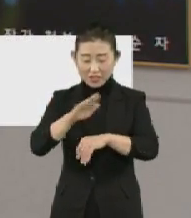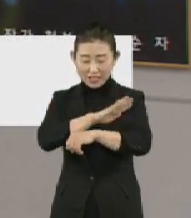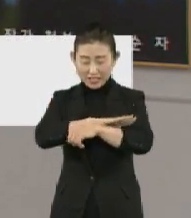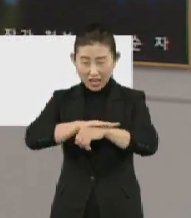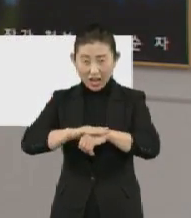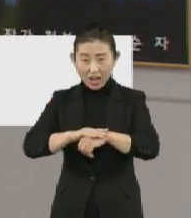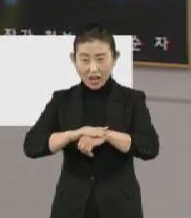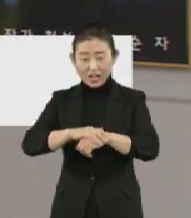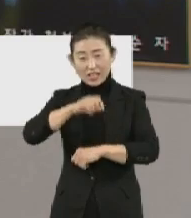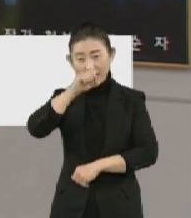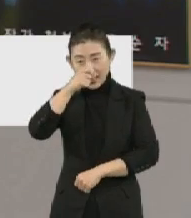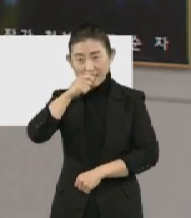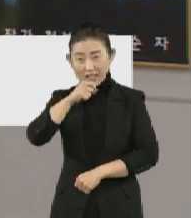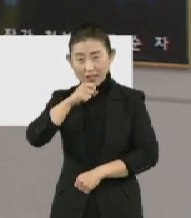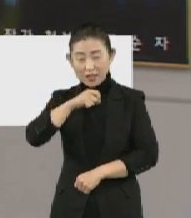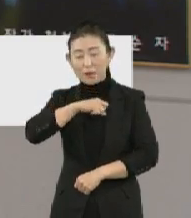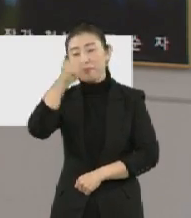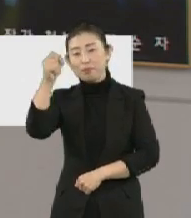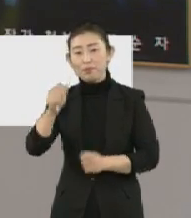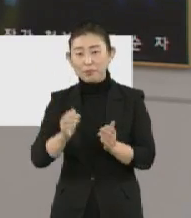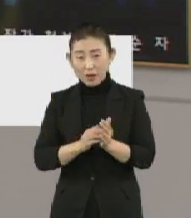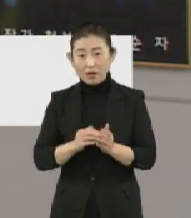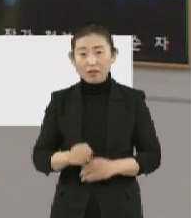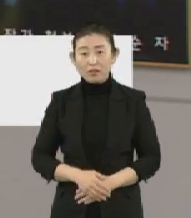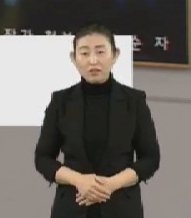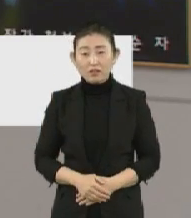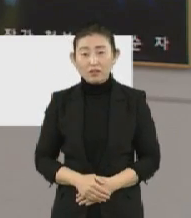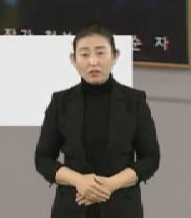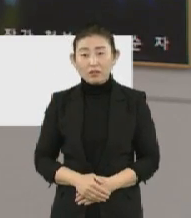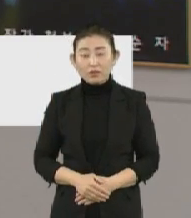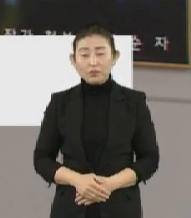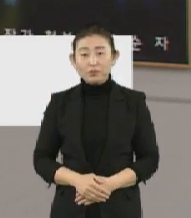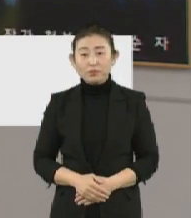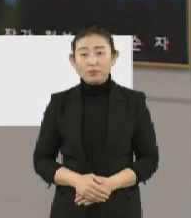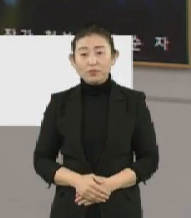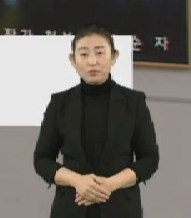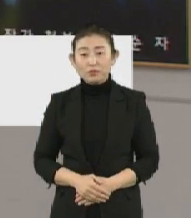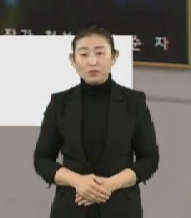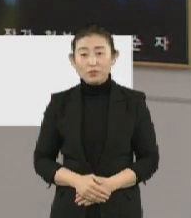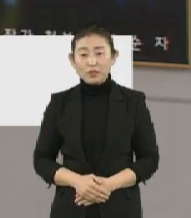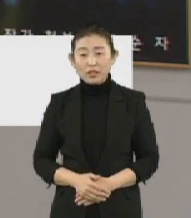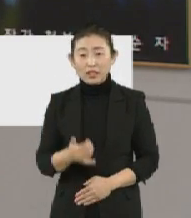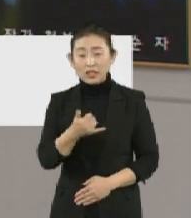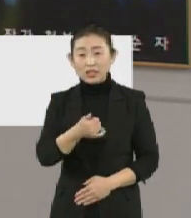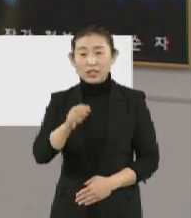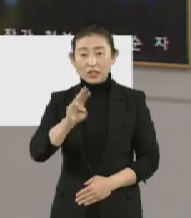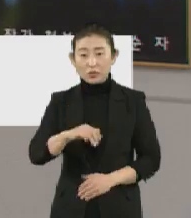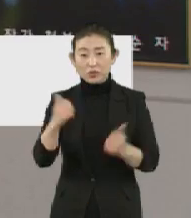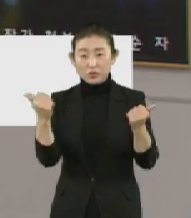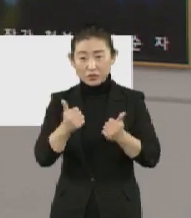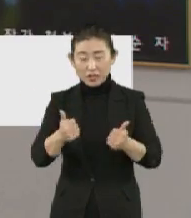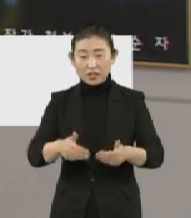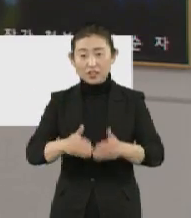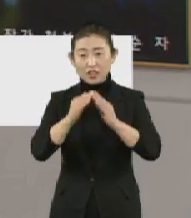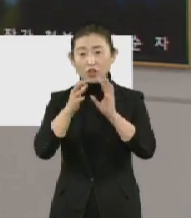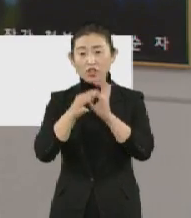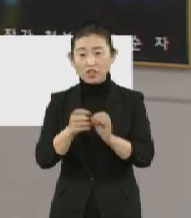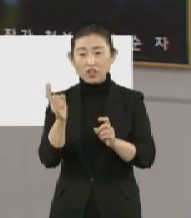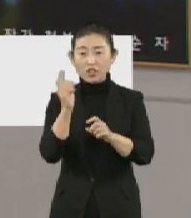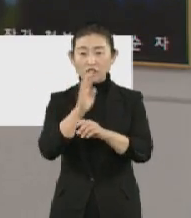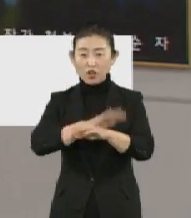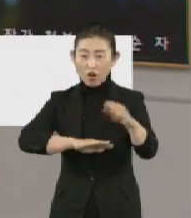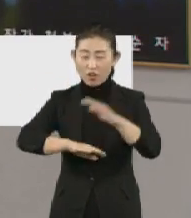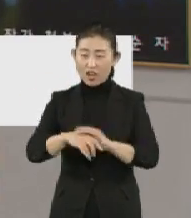예산이 모두 반영된 것이거든요. 더 이상 국회 세종의사당을 둘러싸고 여야